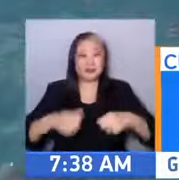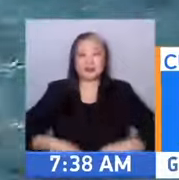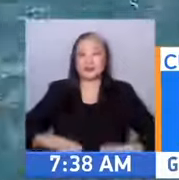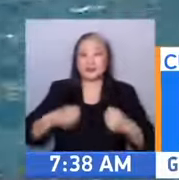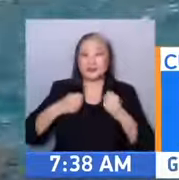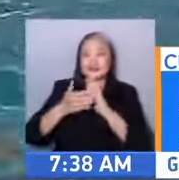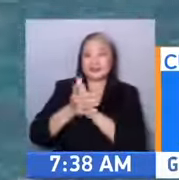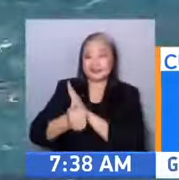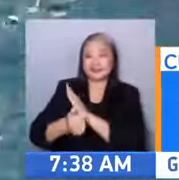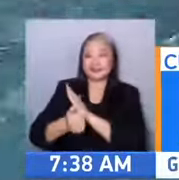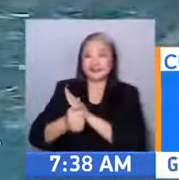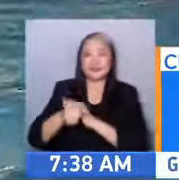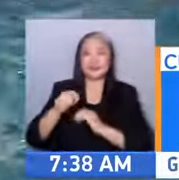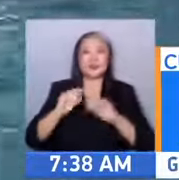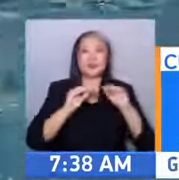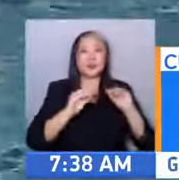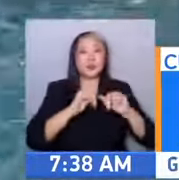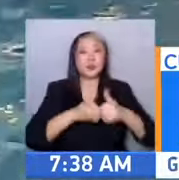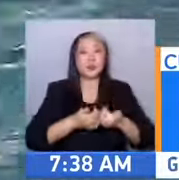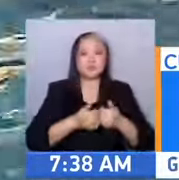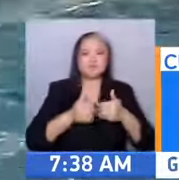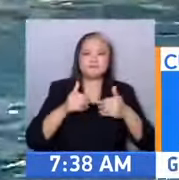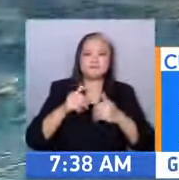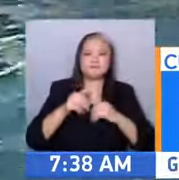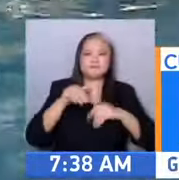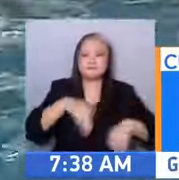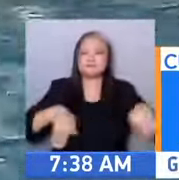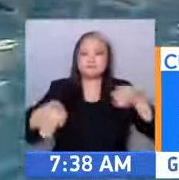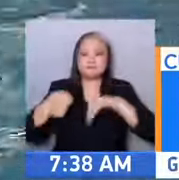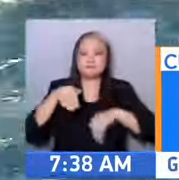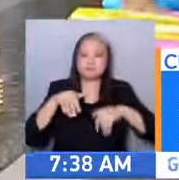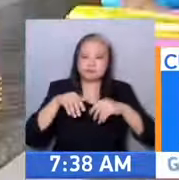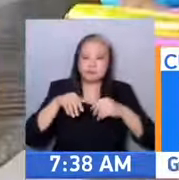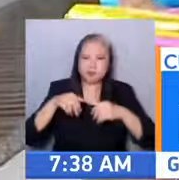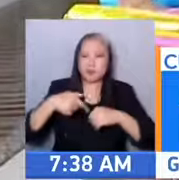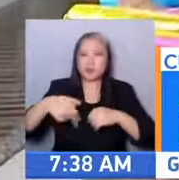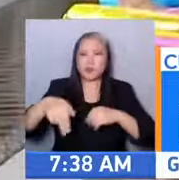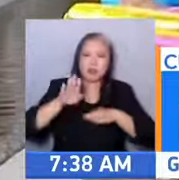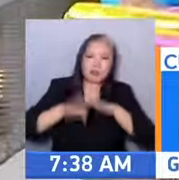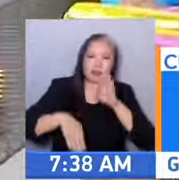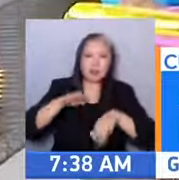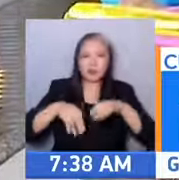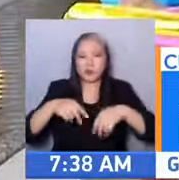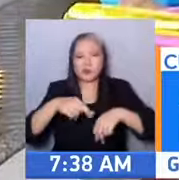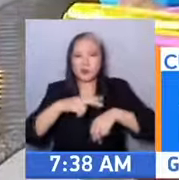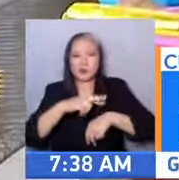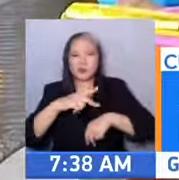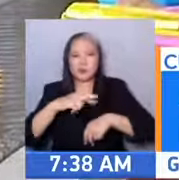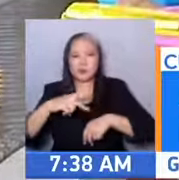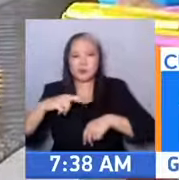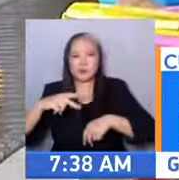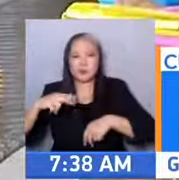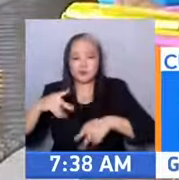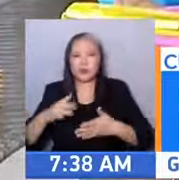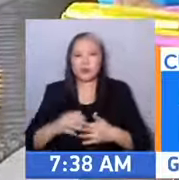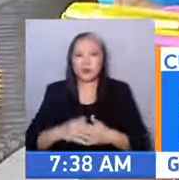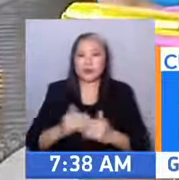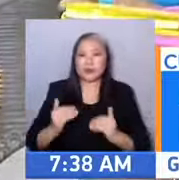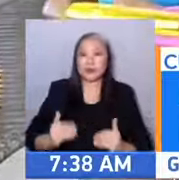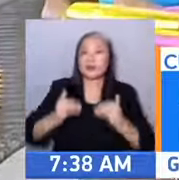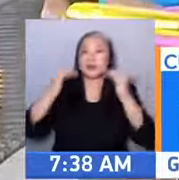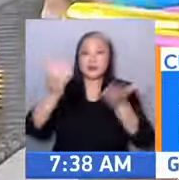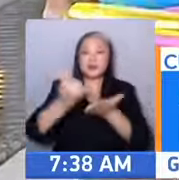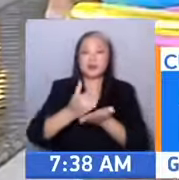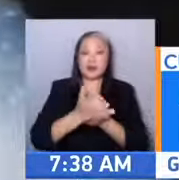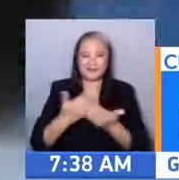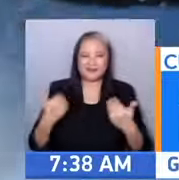teach them how to move forward. Ito okay. Naman yung dog paddle, dito yung mga ano, and then yung mga advanced courses na meron naman. Meron pa doon.